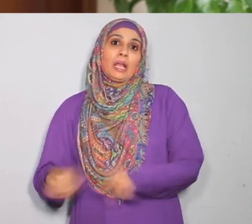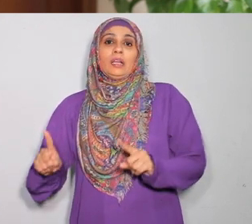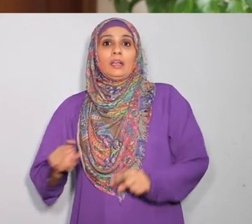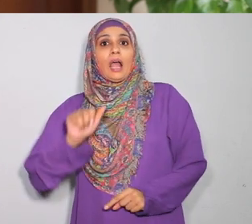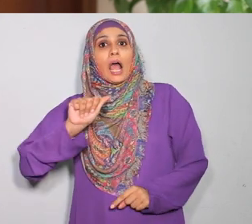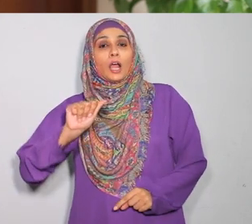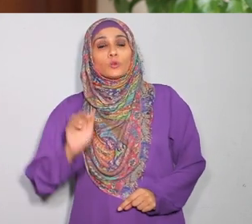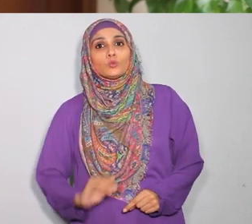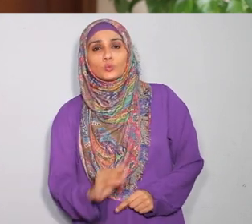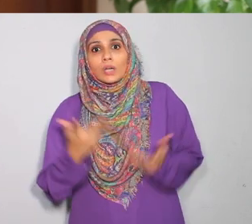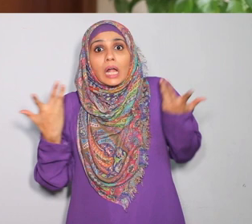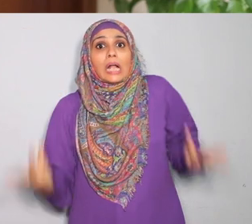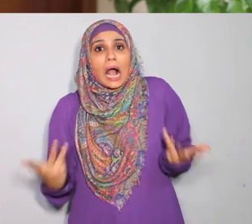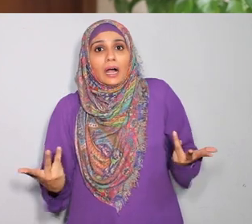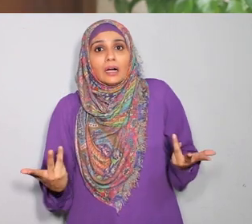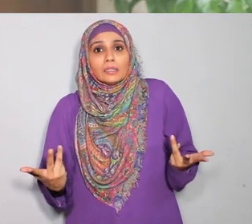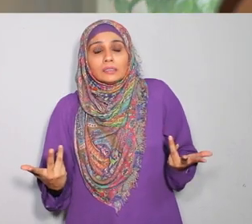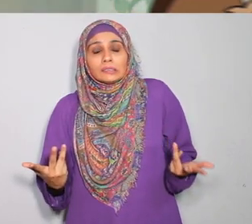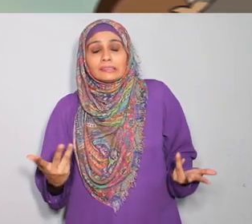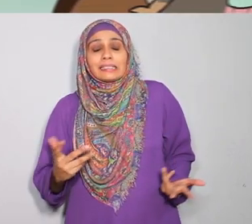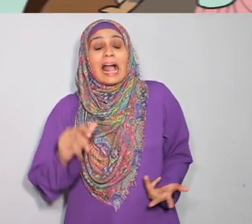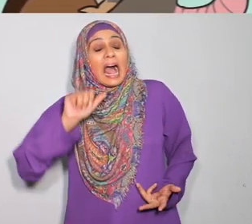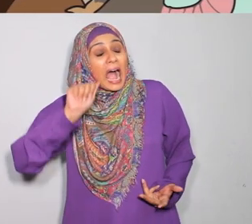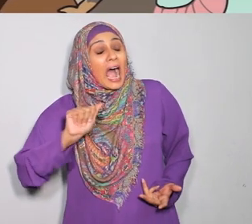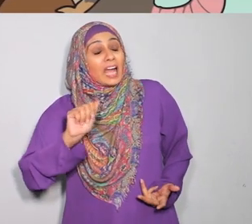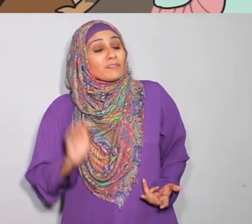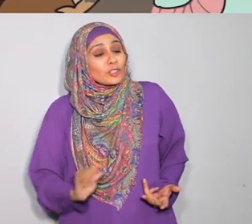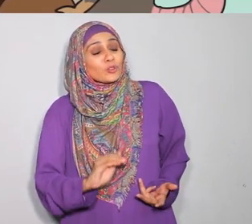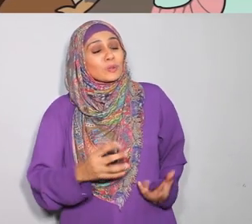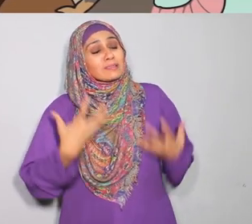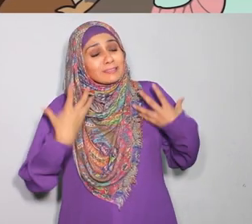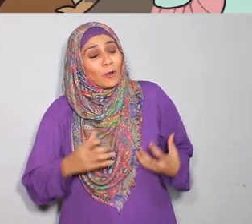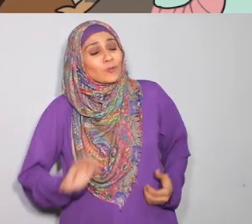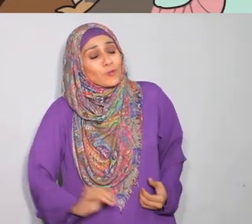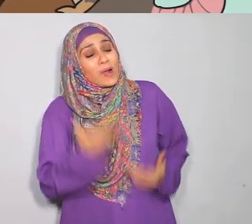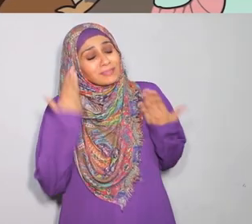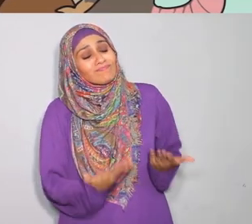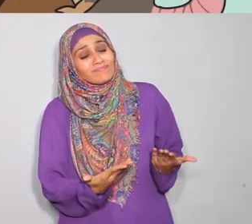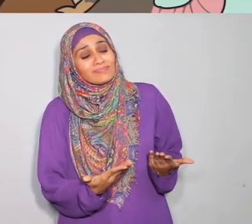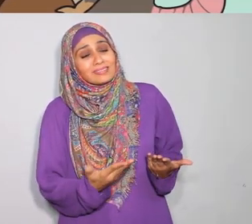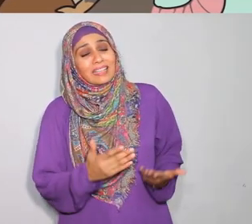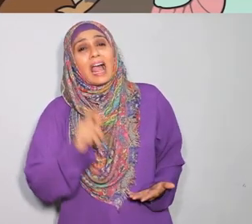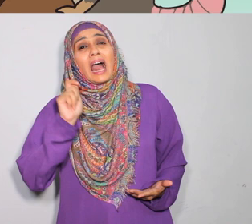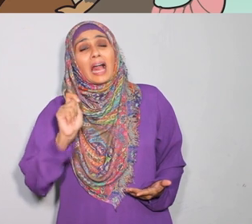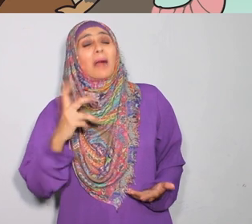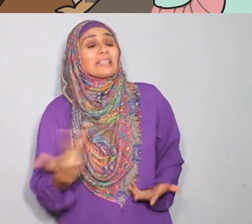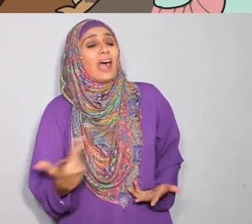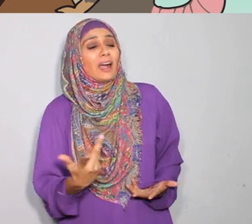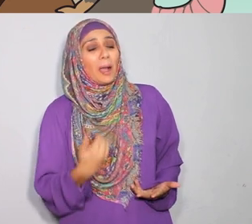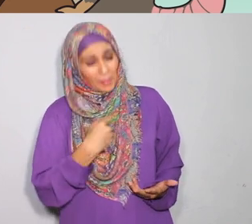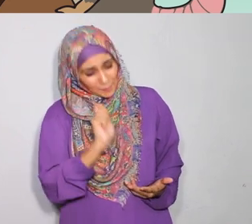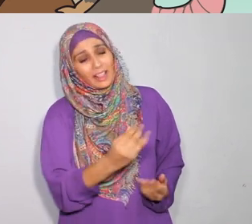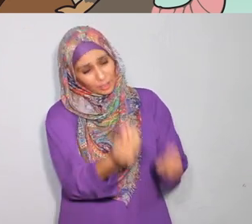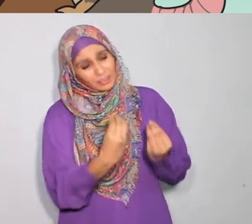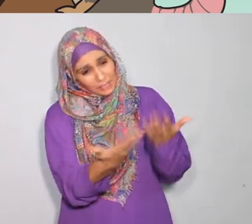अनवर कहां था कि अनवर स्वस्थ शिशु है क्या कर रहे हो हमारी